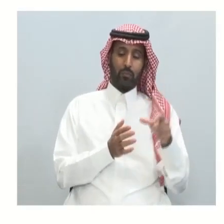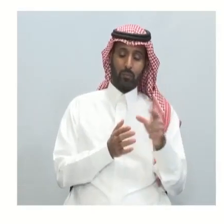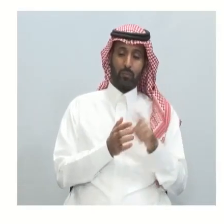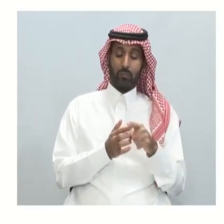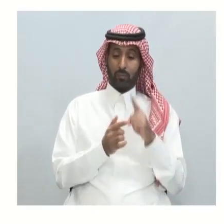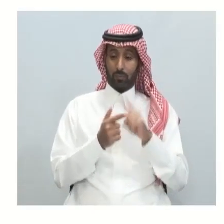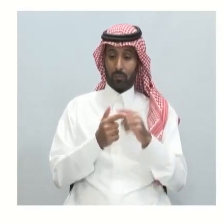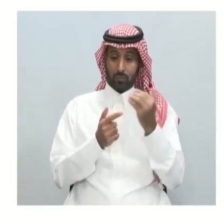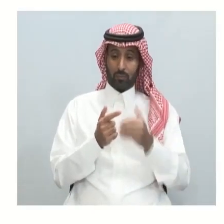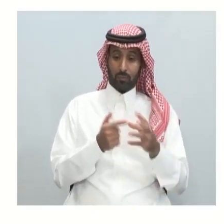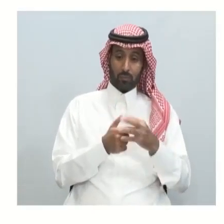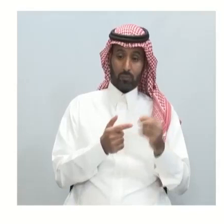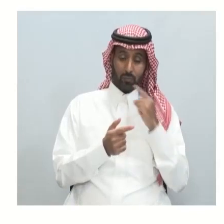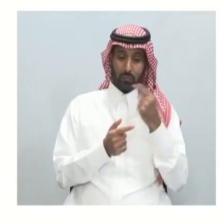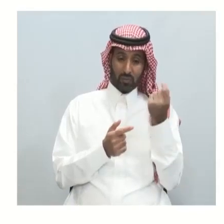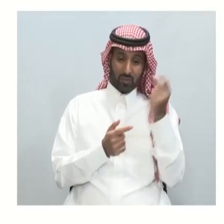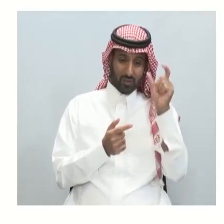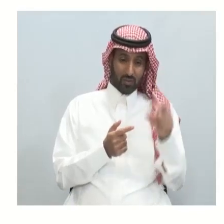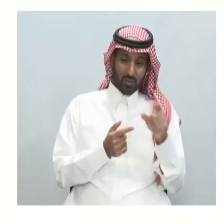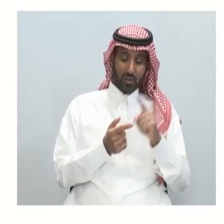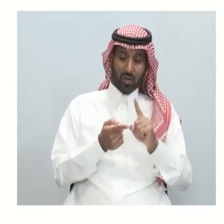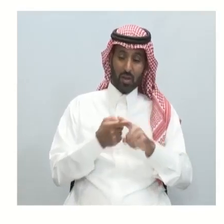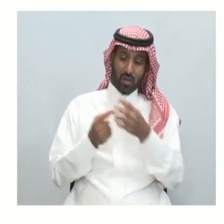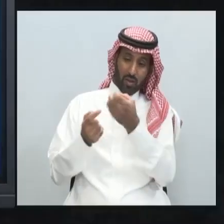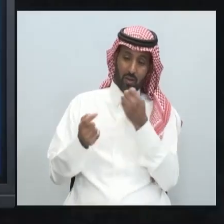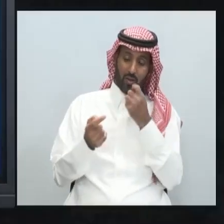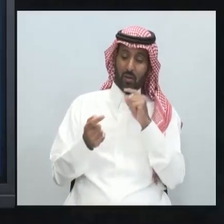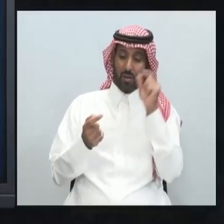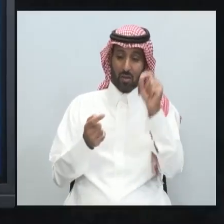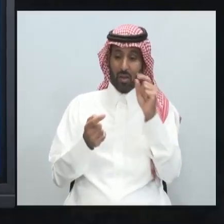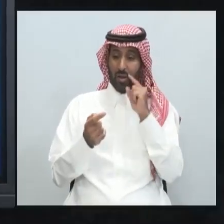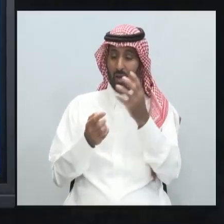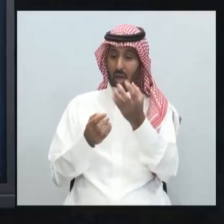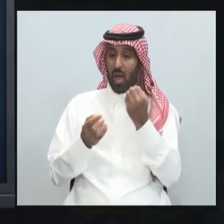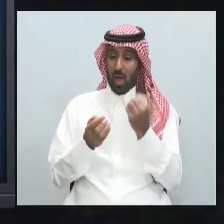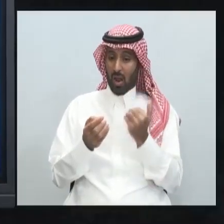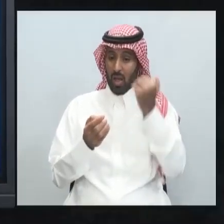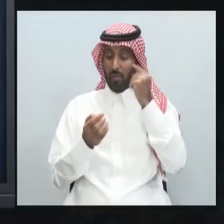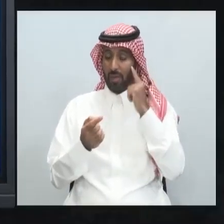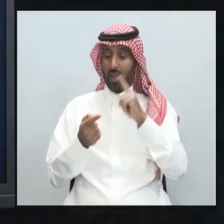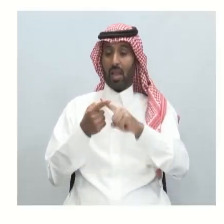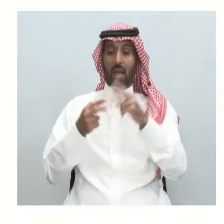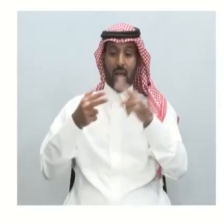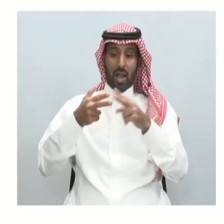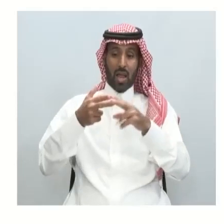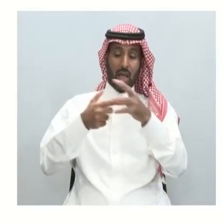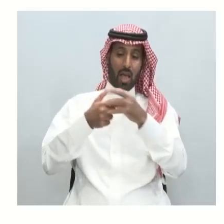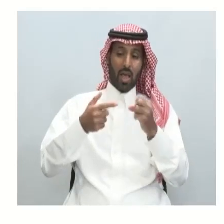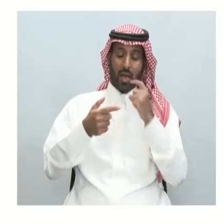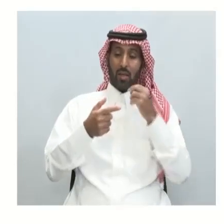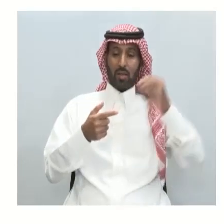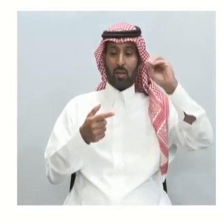وذره الهيدروجين تكون مرتبطه بذره اخرى اعلى منها في الكهروسالبيه مثل النيتروجين او